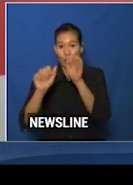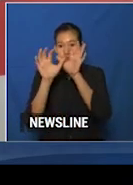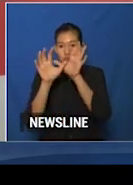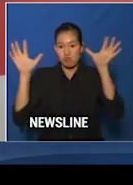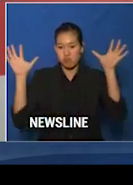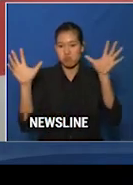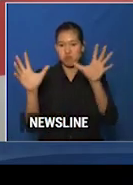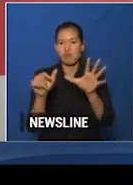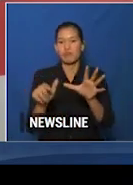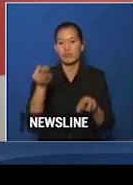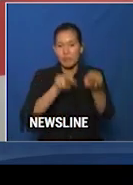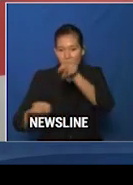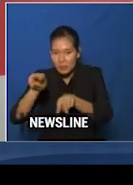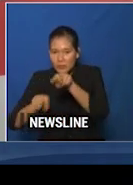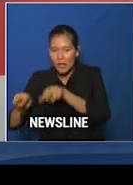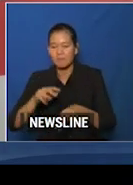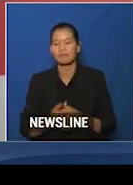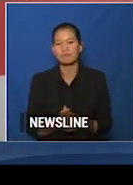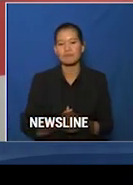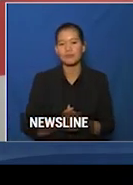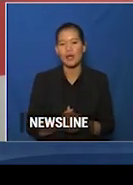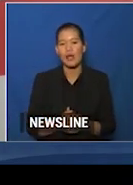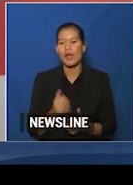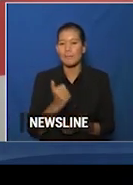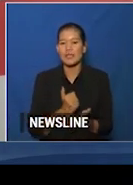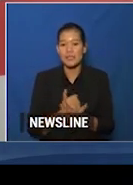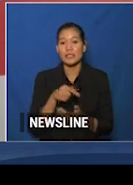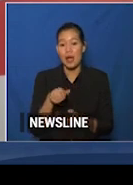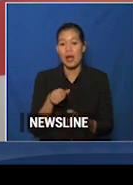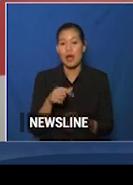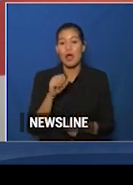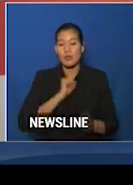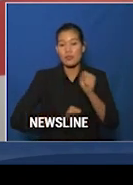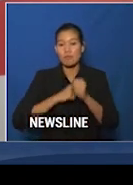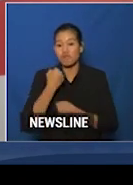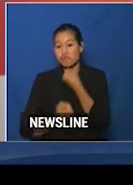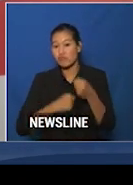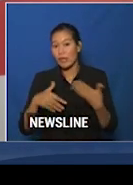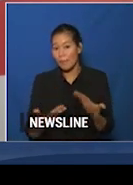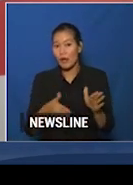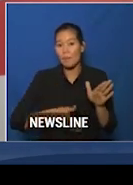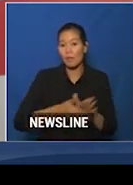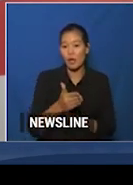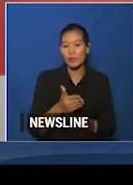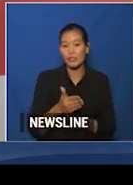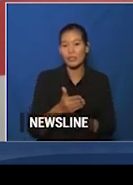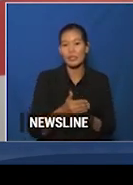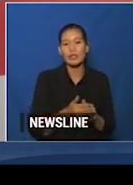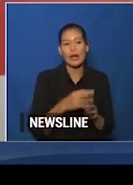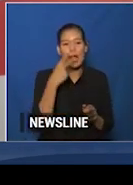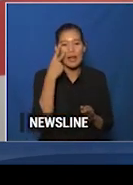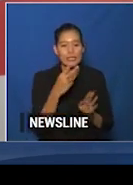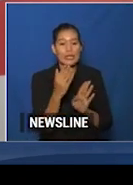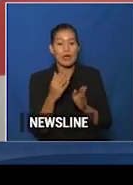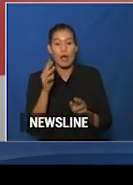positif yang ada di masyarakat Sudah barang tentu ini akan dilakukan dengan melalui analisa resiko